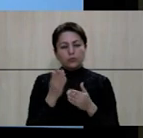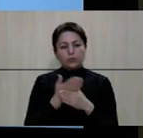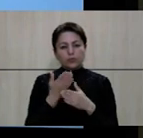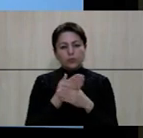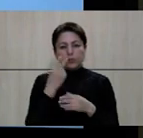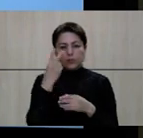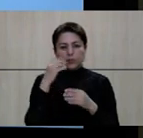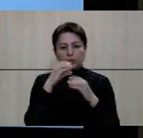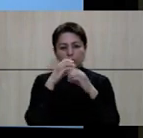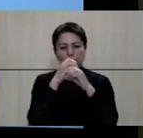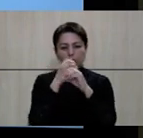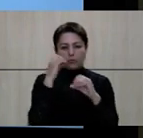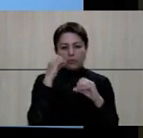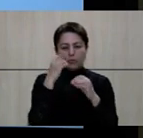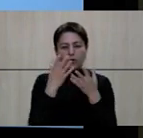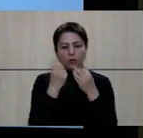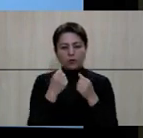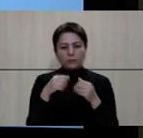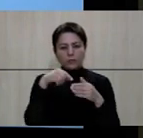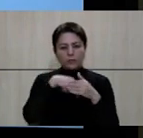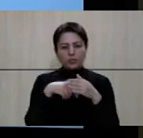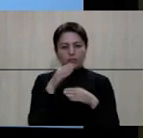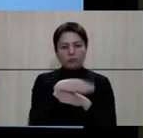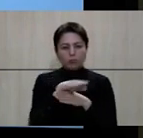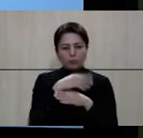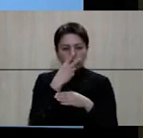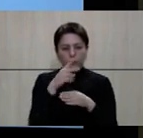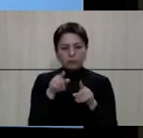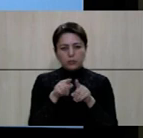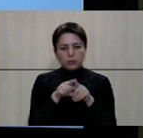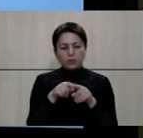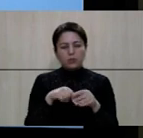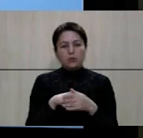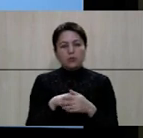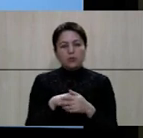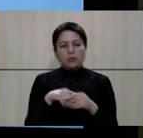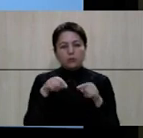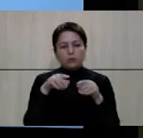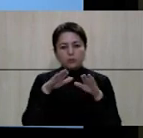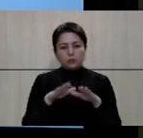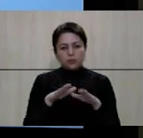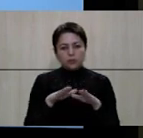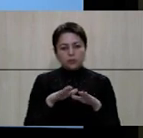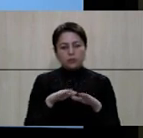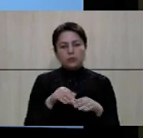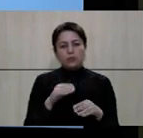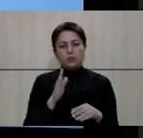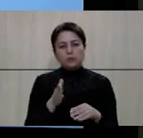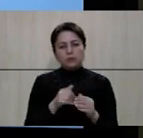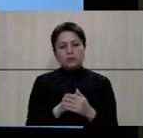turbachani olamiz. Ichi bo'sh. Ko'rib turganingizdek, uni joylashtiramiz.